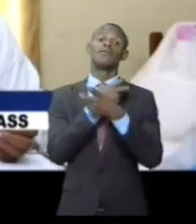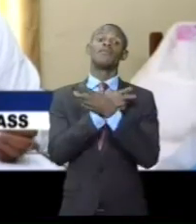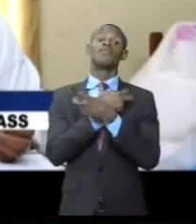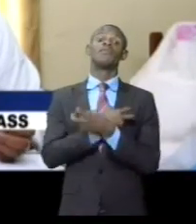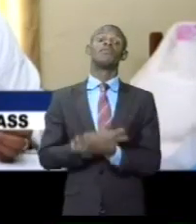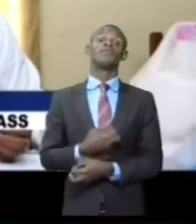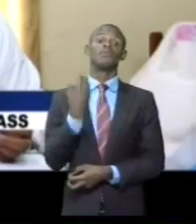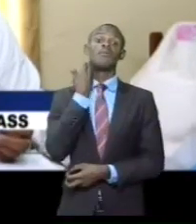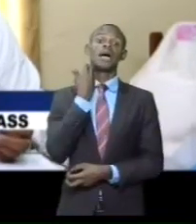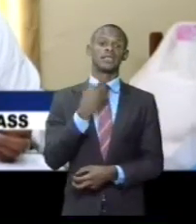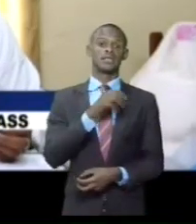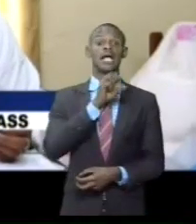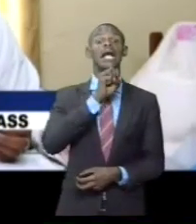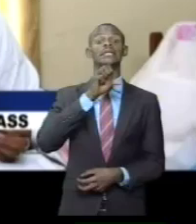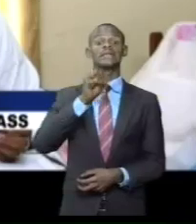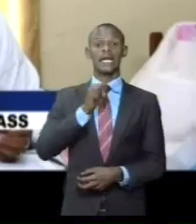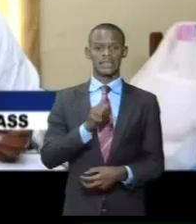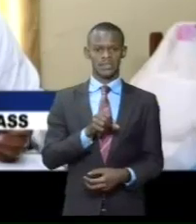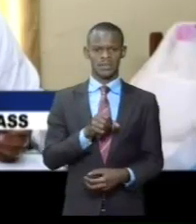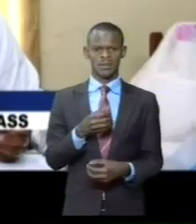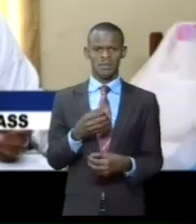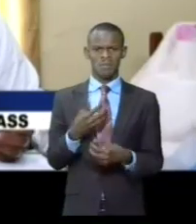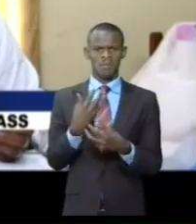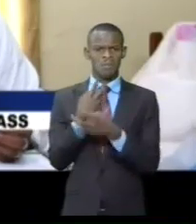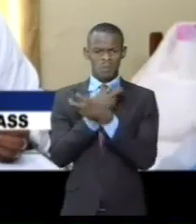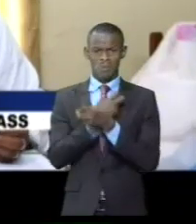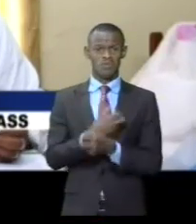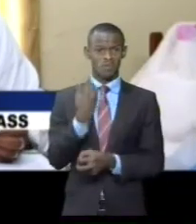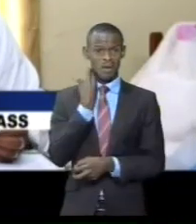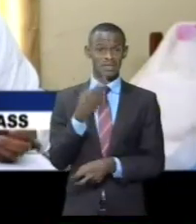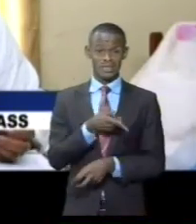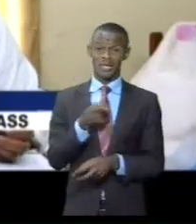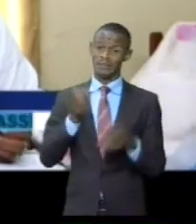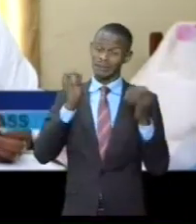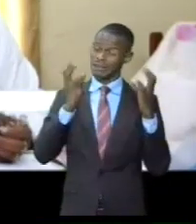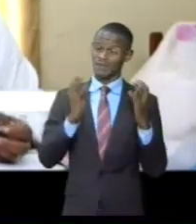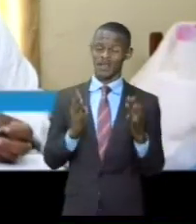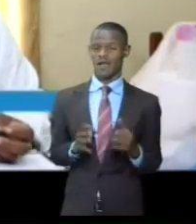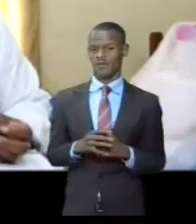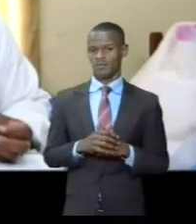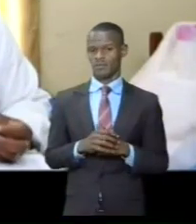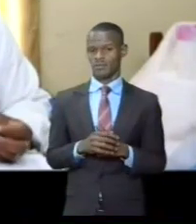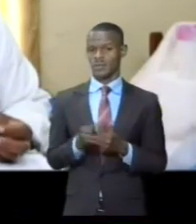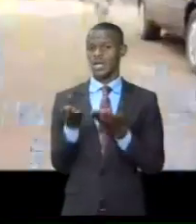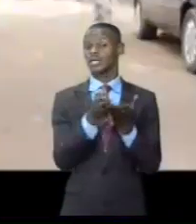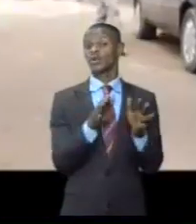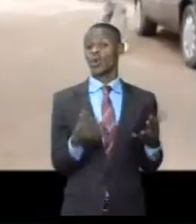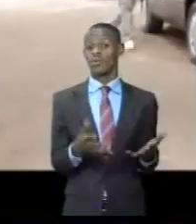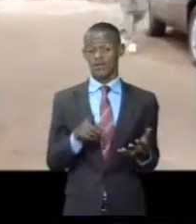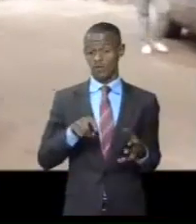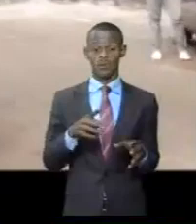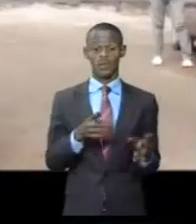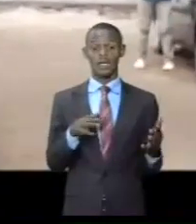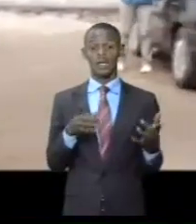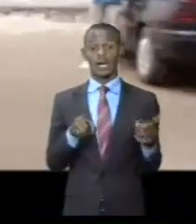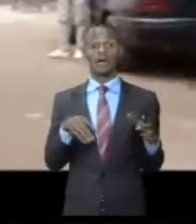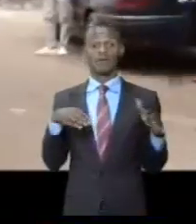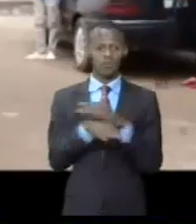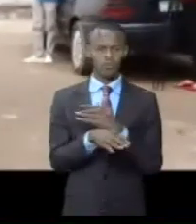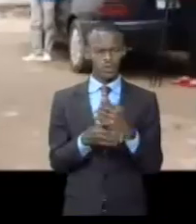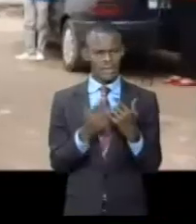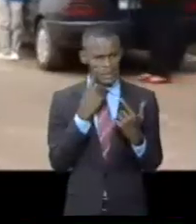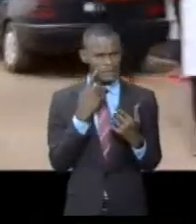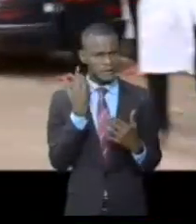SS, ce qui fait que ce sont souvent des cas d'urgence. Nous sommes dans l'obligation de le prendre en charge avec les